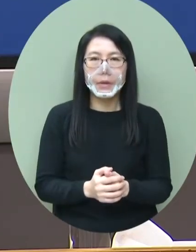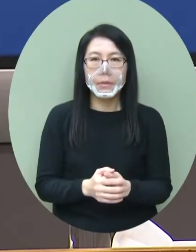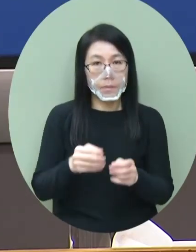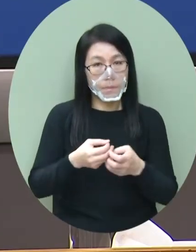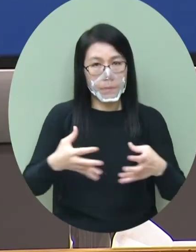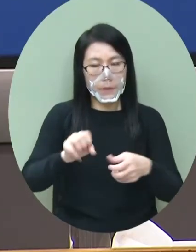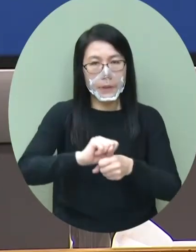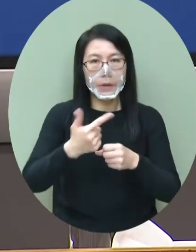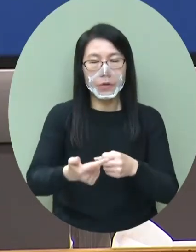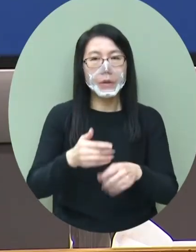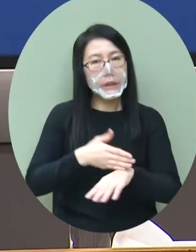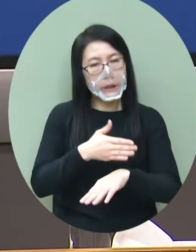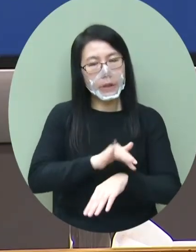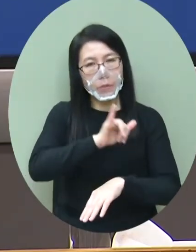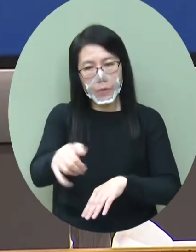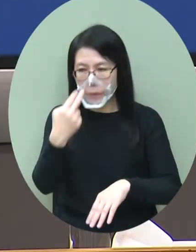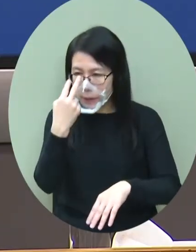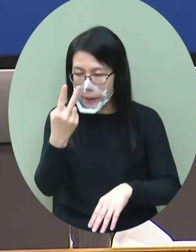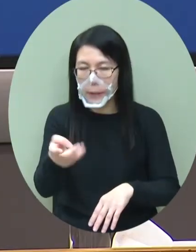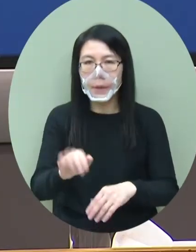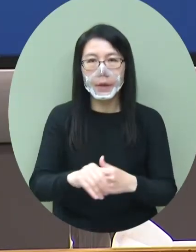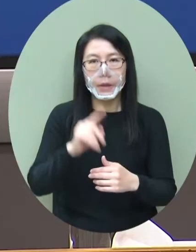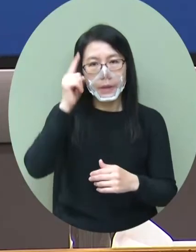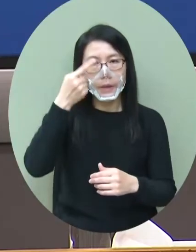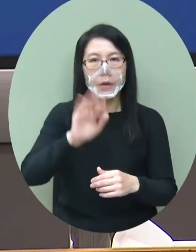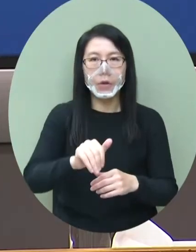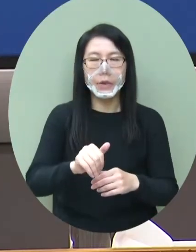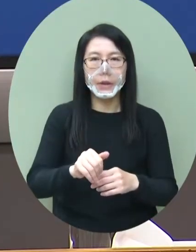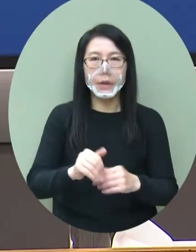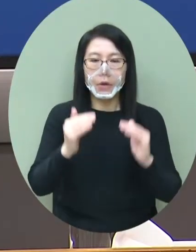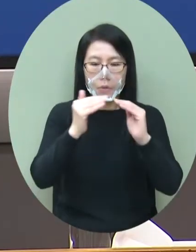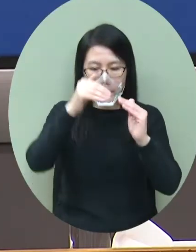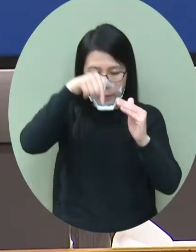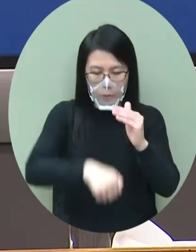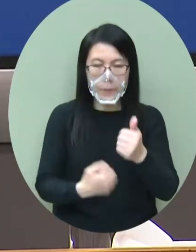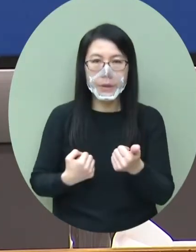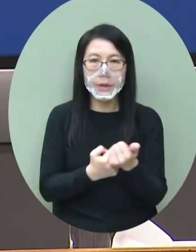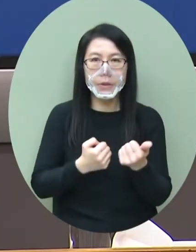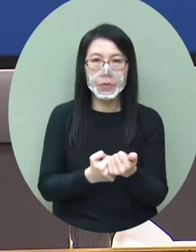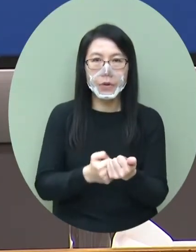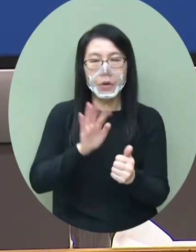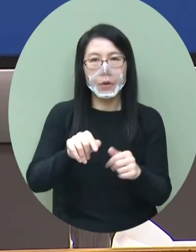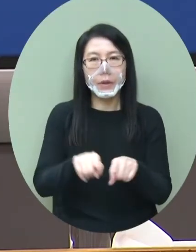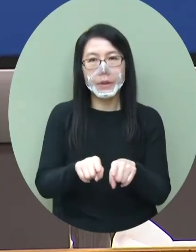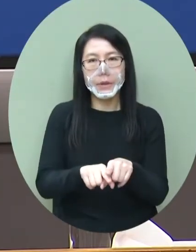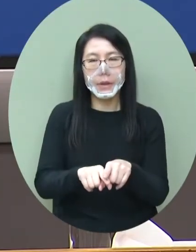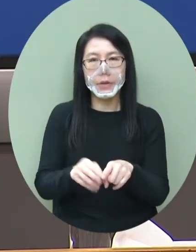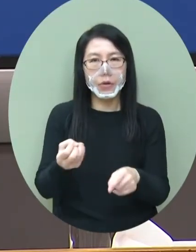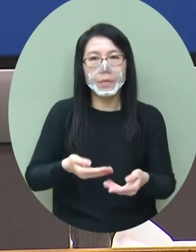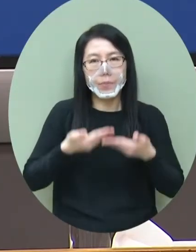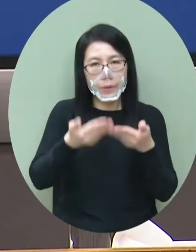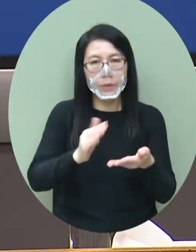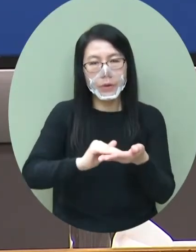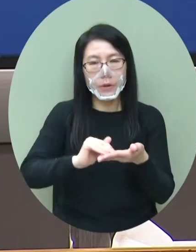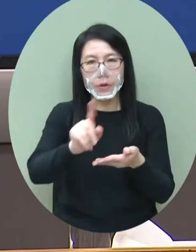诊治的服务，这方面还会扩充，稍后我去访问。希望明天我们谈到家居资